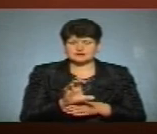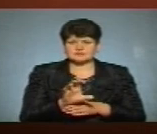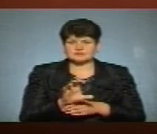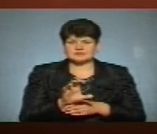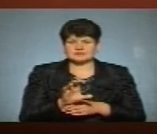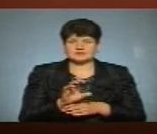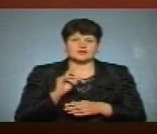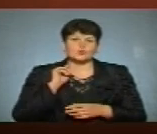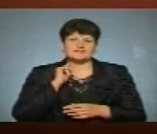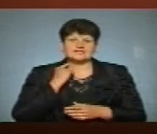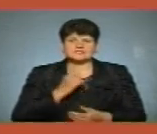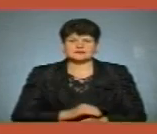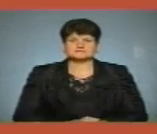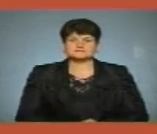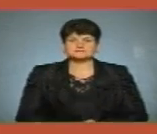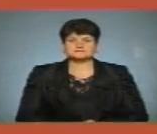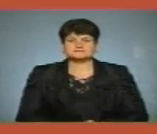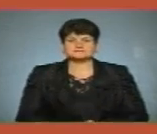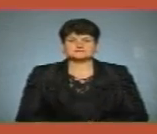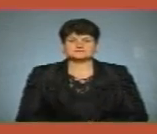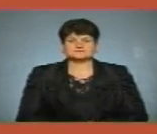з Кропивницького.